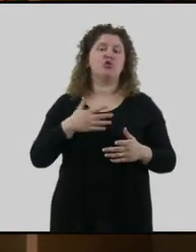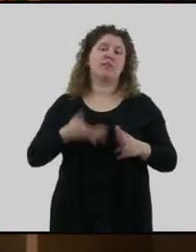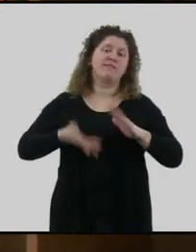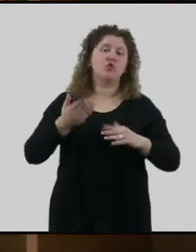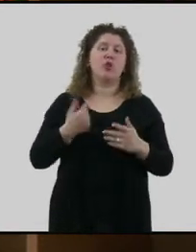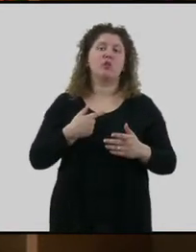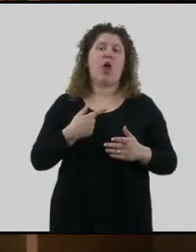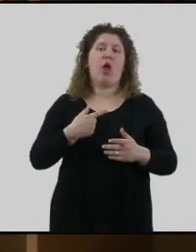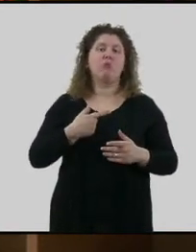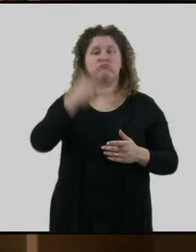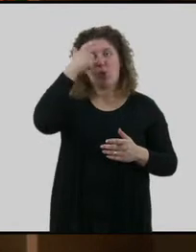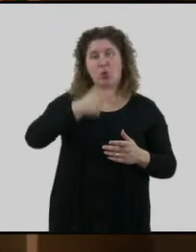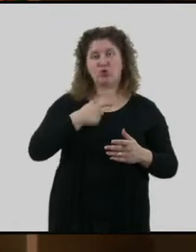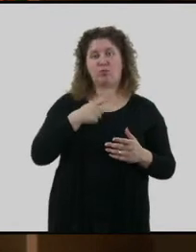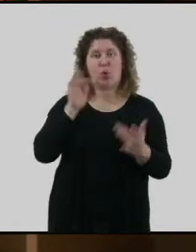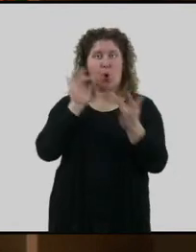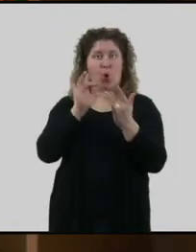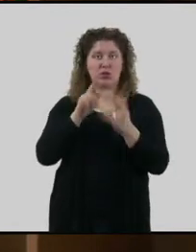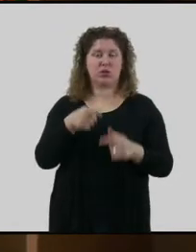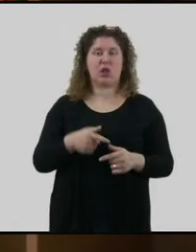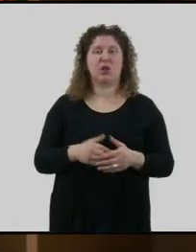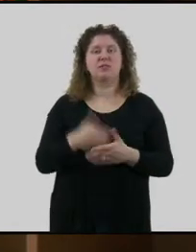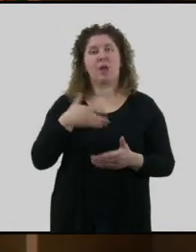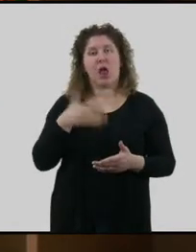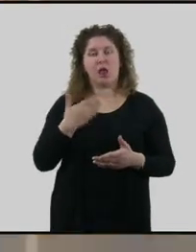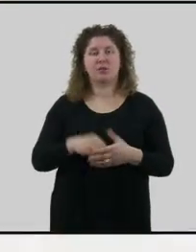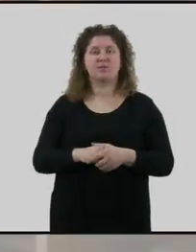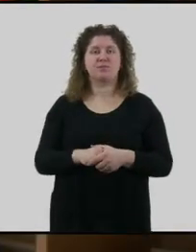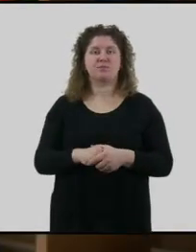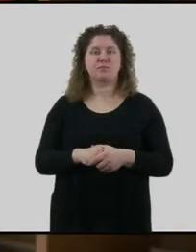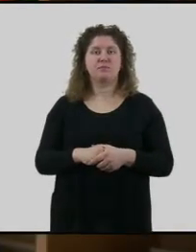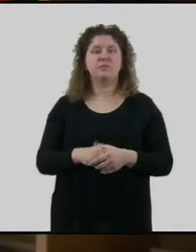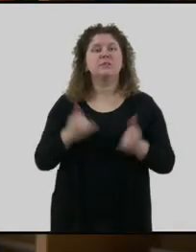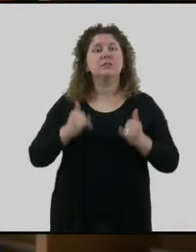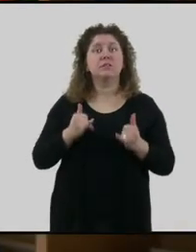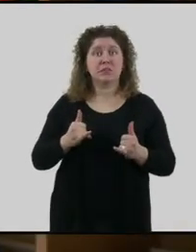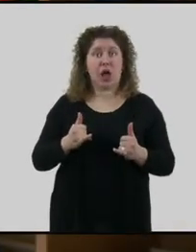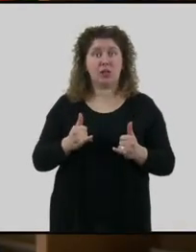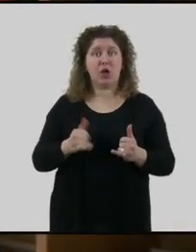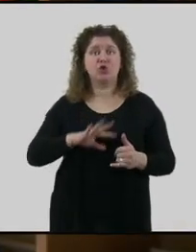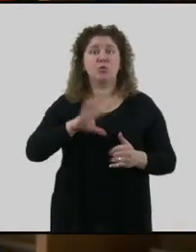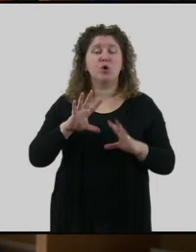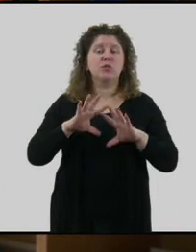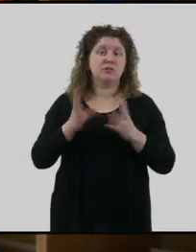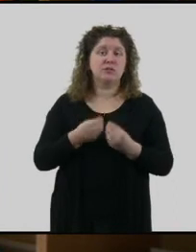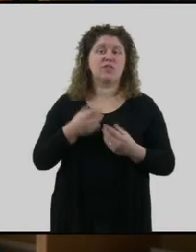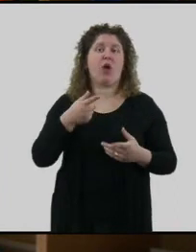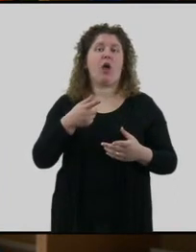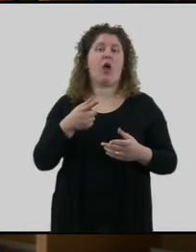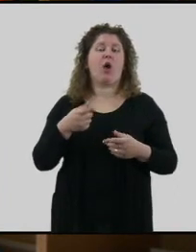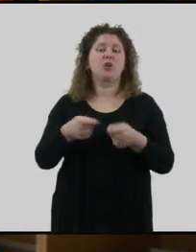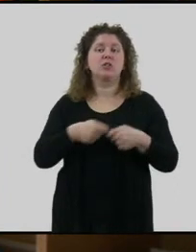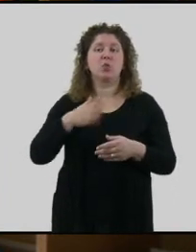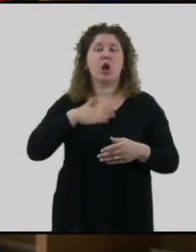osobni kontakt sa djecom, sa mladima kako bismo im pomogli prilikom njihovog odrastanja. Trenutno ćemo sve naše aktivnosti organizirati u našem